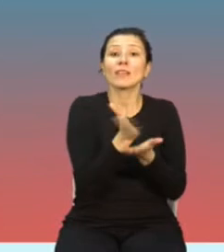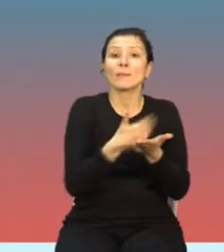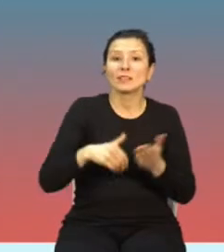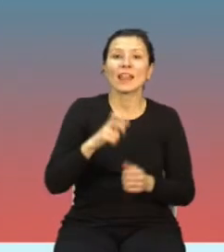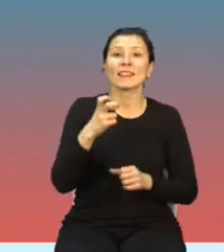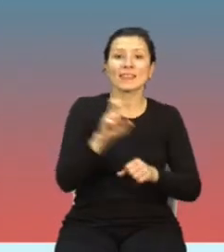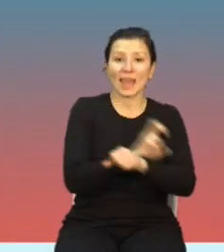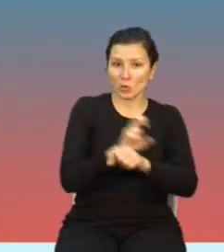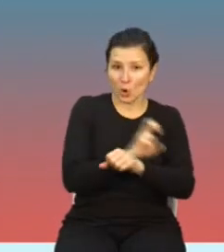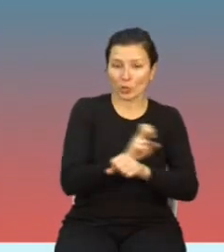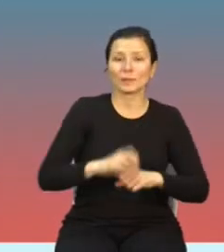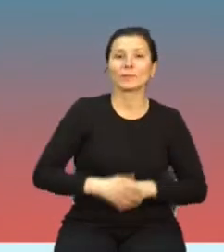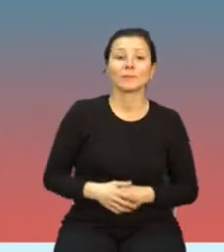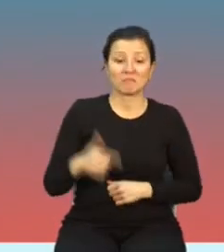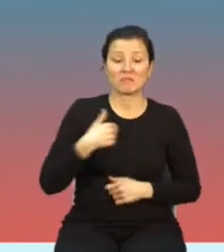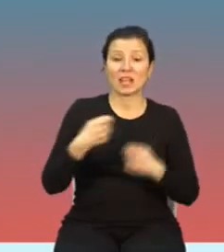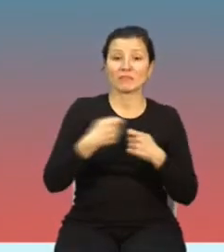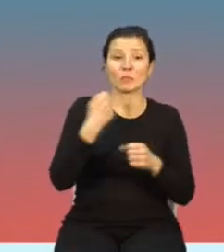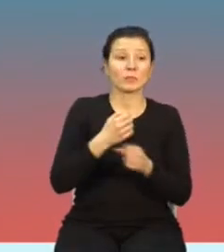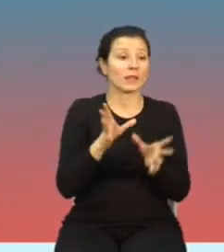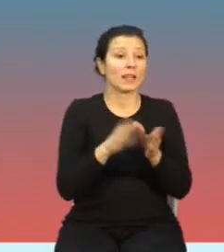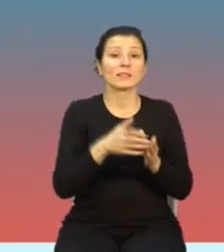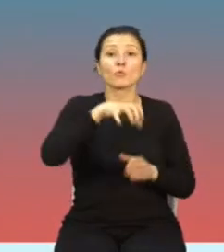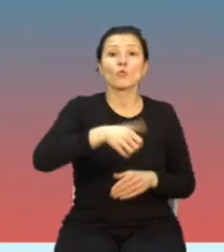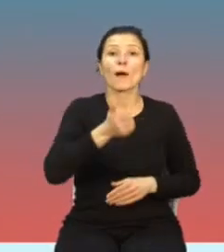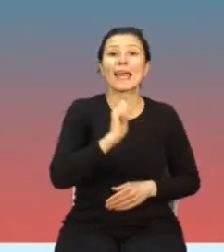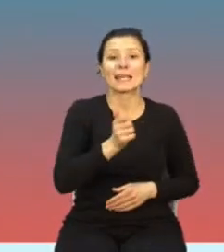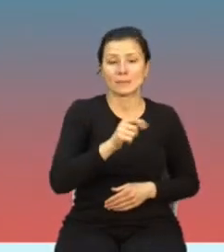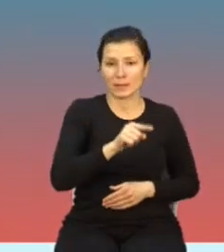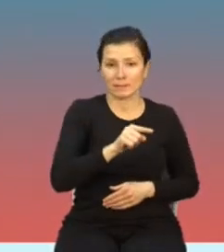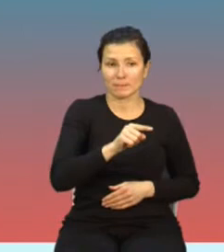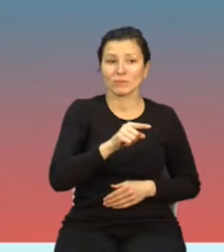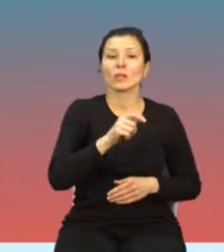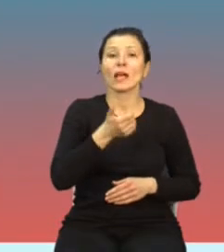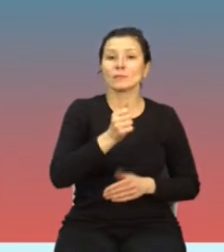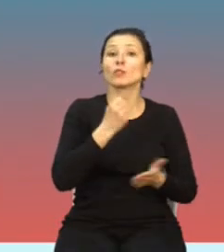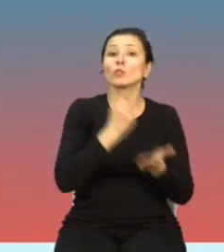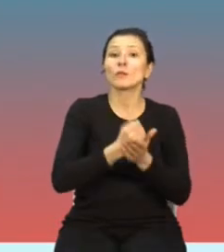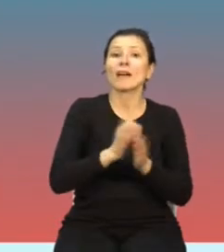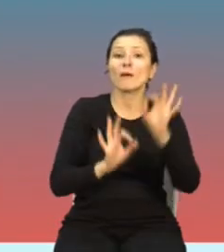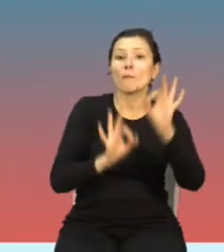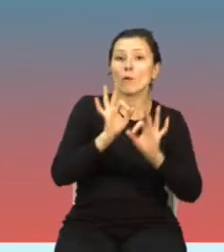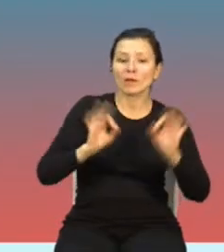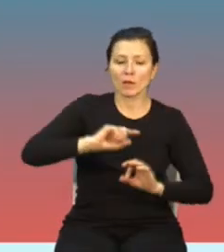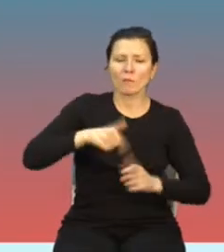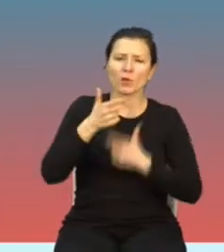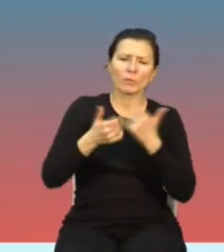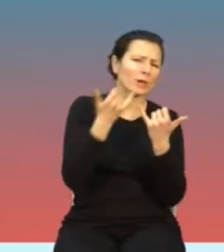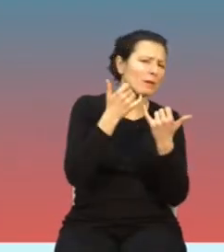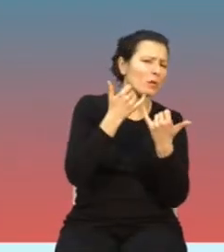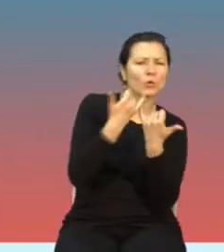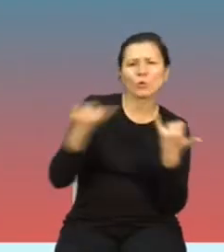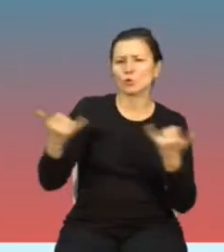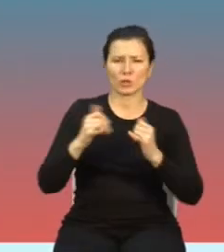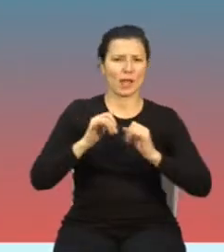i ja współpracuję z ekspertami do spraw pomiarów. I my przeprowadzamy wszelkiego rodzaju pomiary.